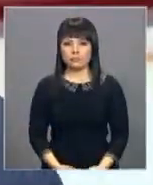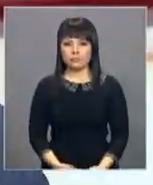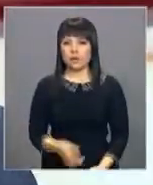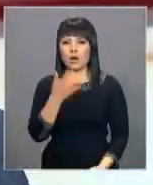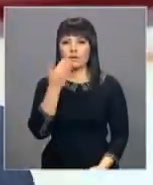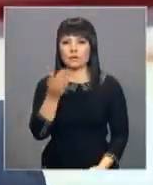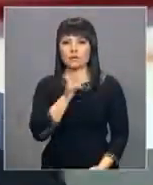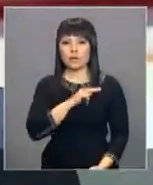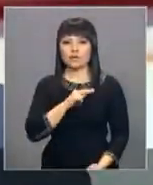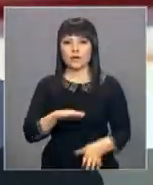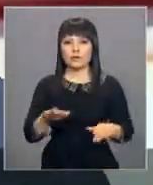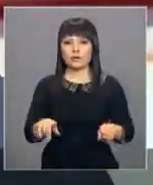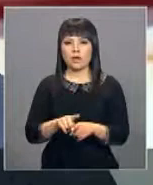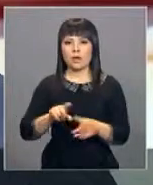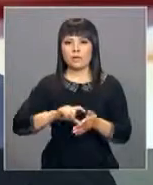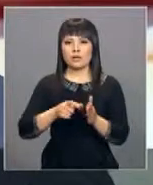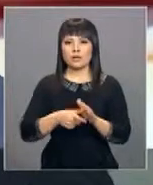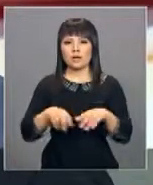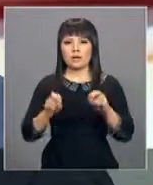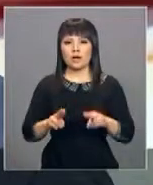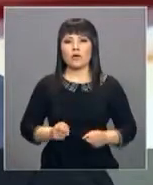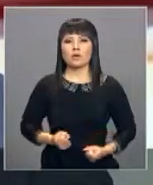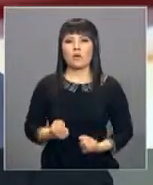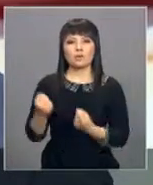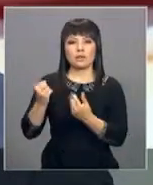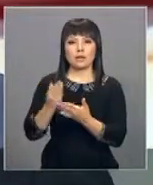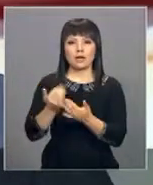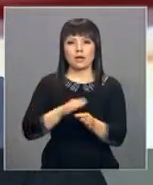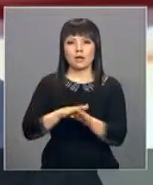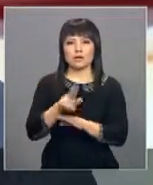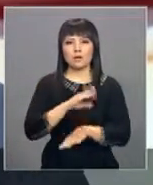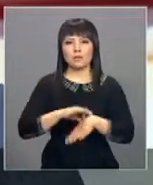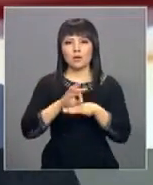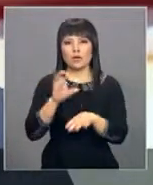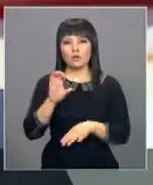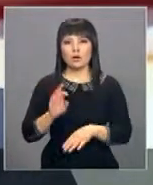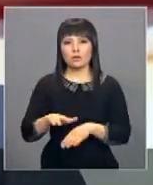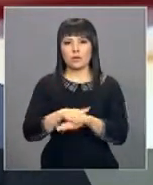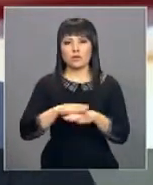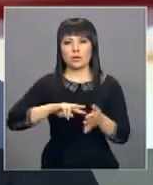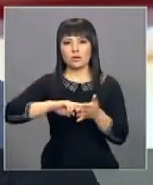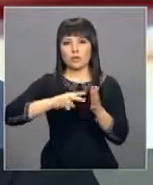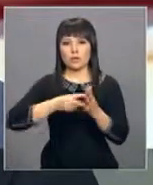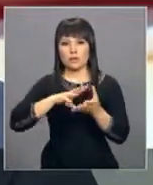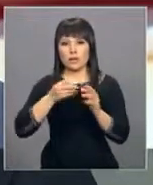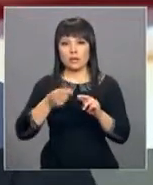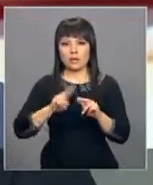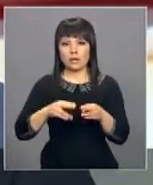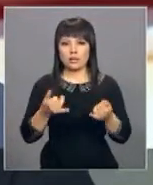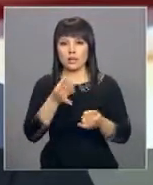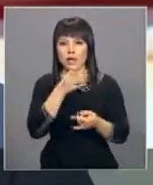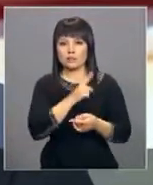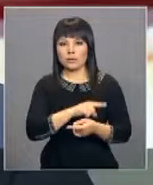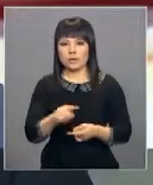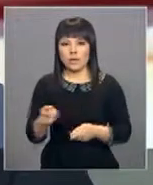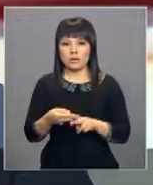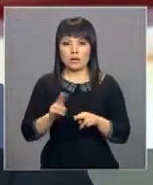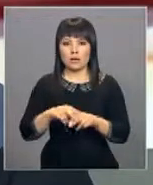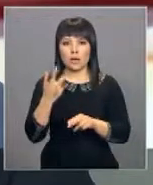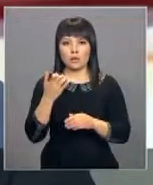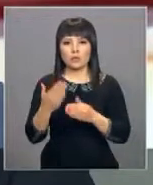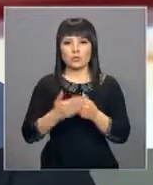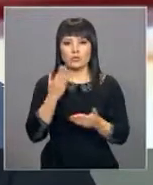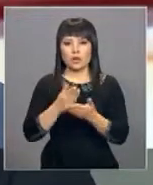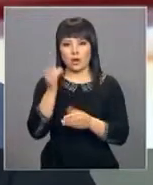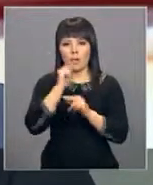Ұлттық кәсіпкерлер палатасының қолдауымен және оның атынан жүзеге асырылып отырған әлеуметтік жоба. Қазіргі кезде біз 300-ге жуық